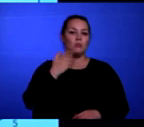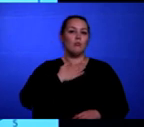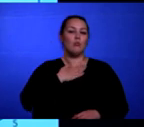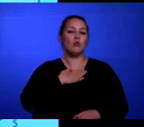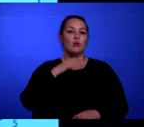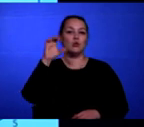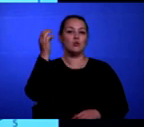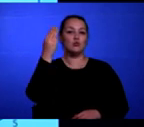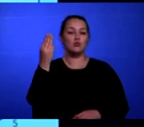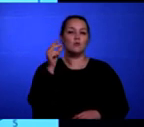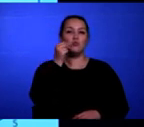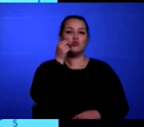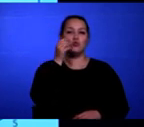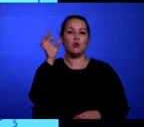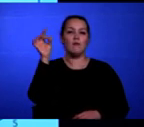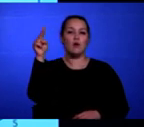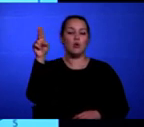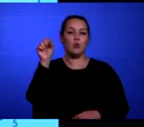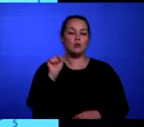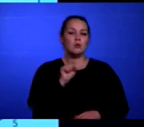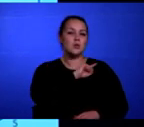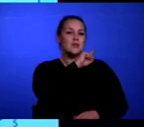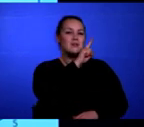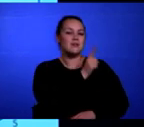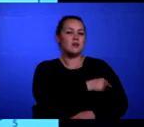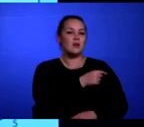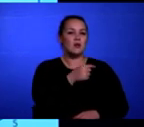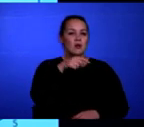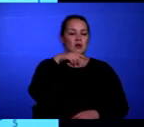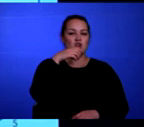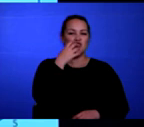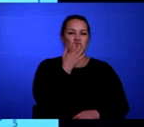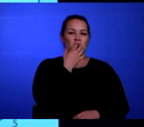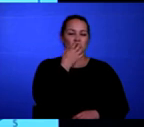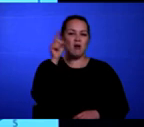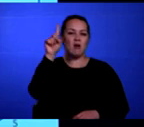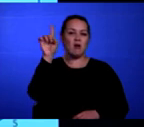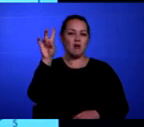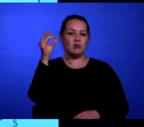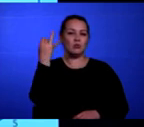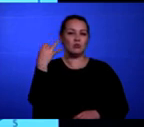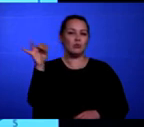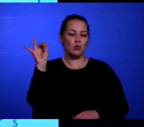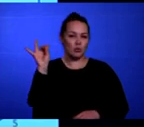существительное мужского рода сильная жара зной жара